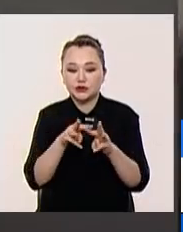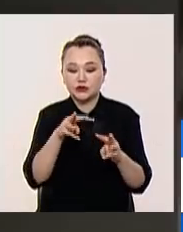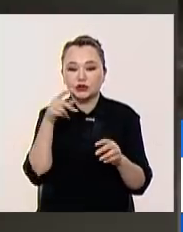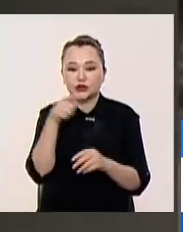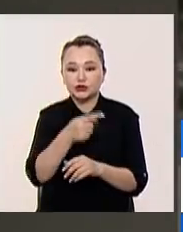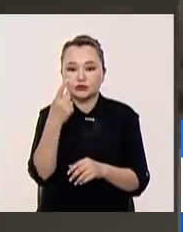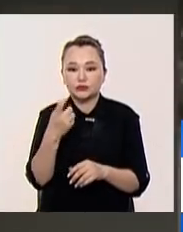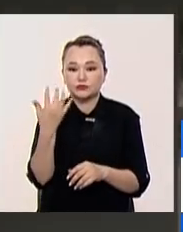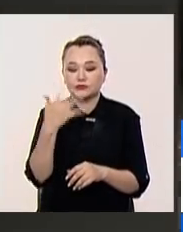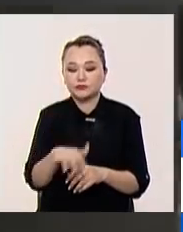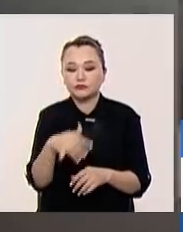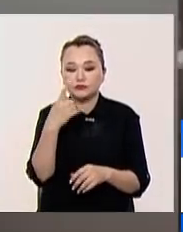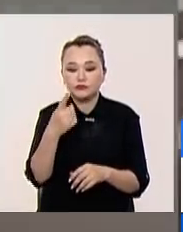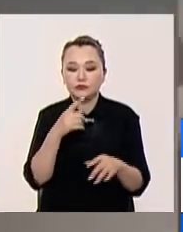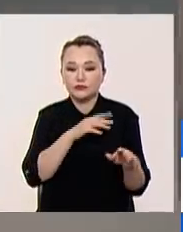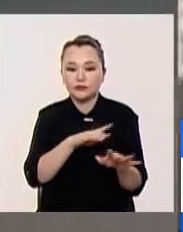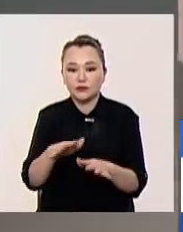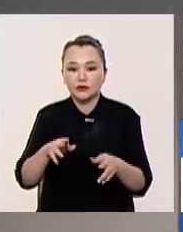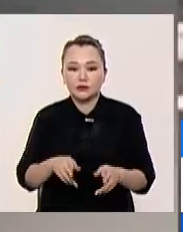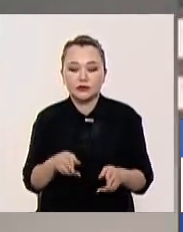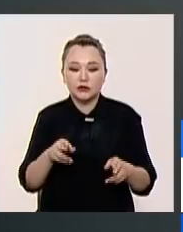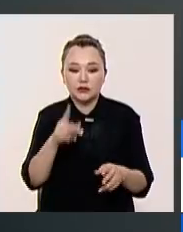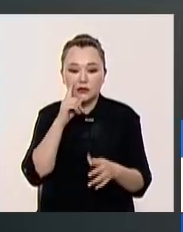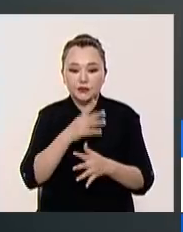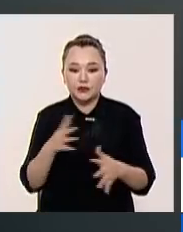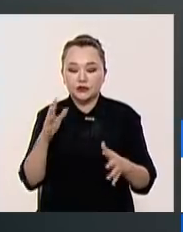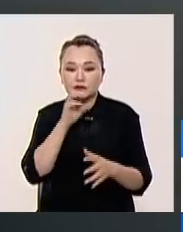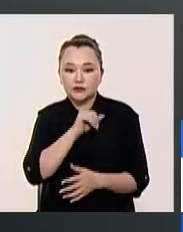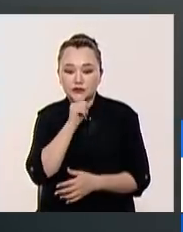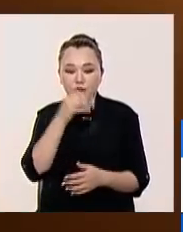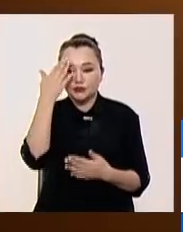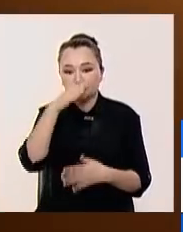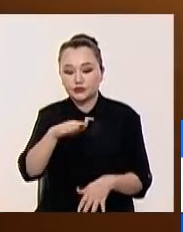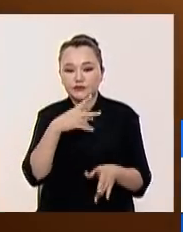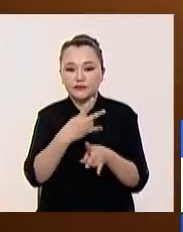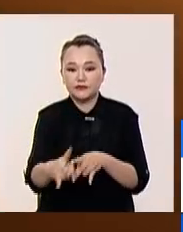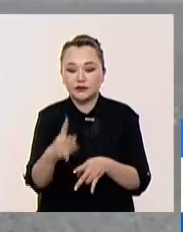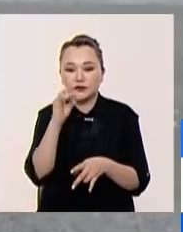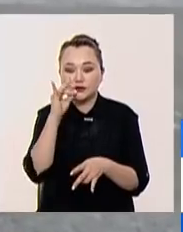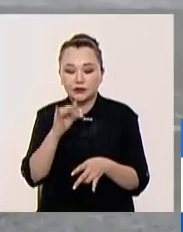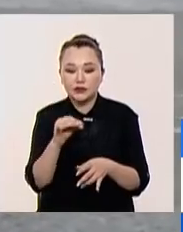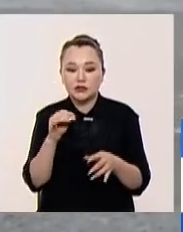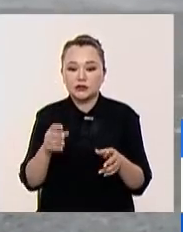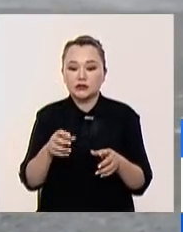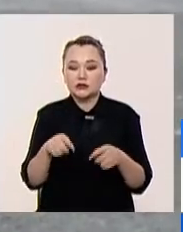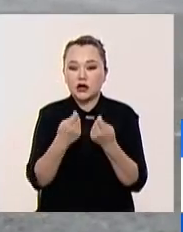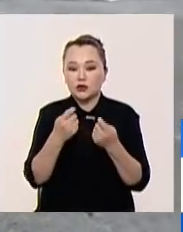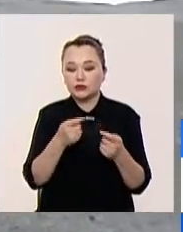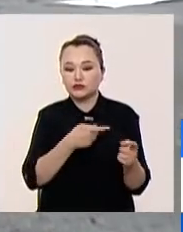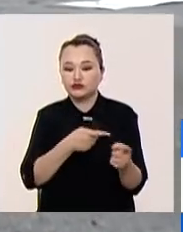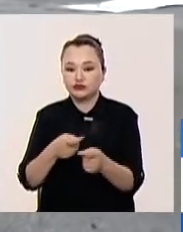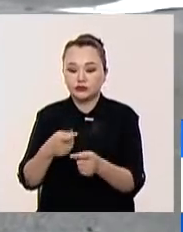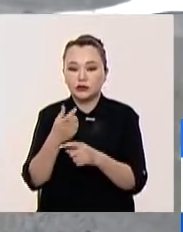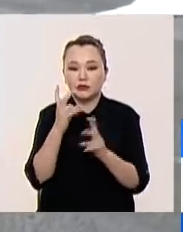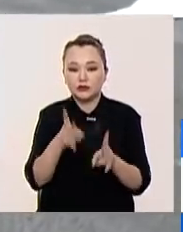1150 уголовных дел. Основная масса – кражи, умышленное повреждение чужого имущества и незаконный оборот оружия. Стоит отметить,